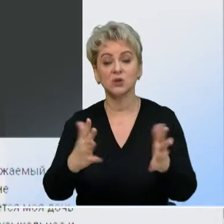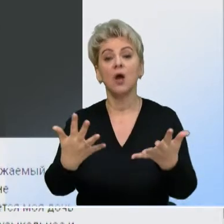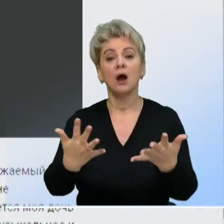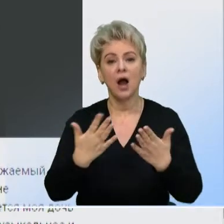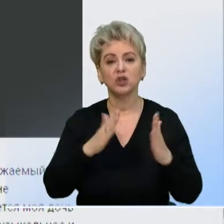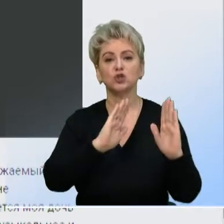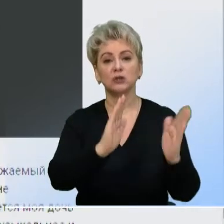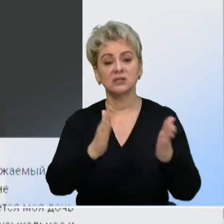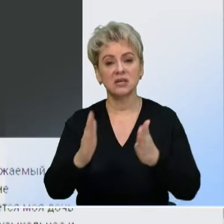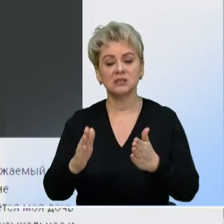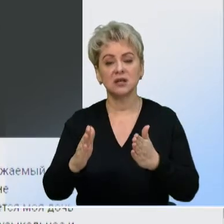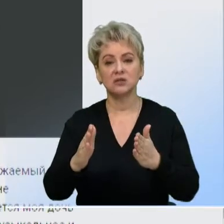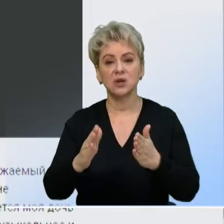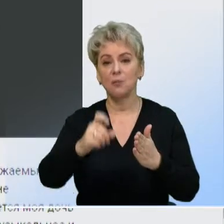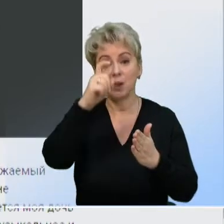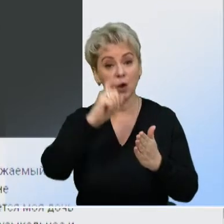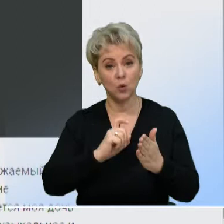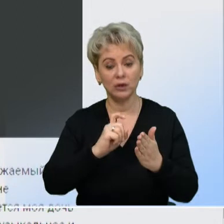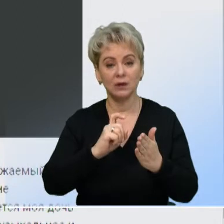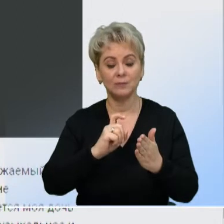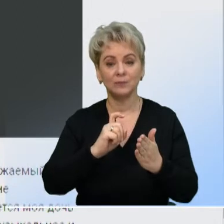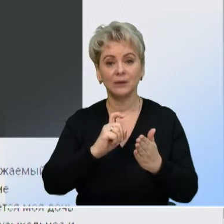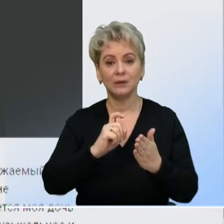конечно, состояние далеко от идеального.